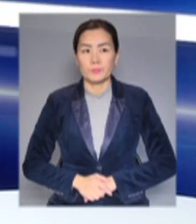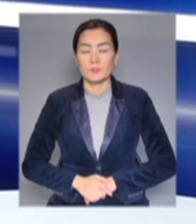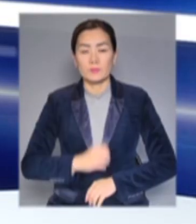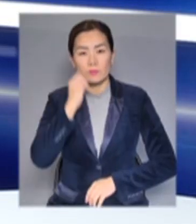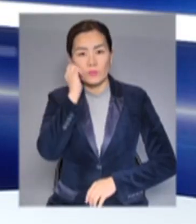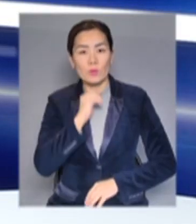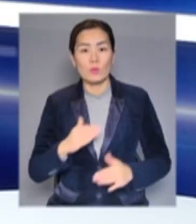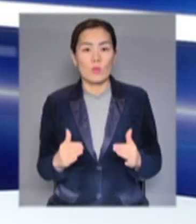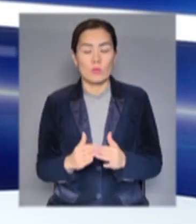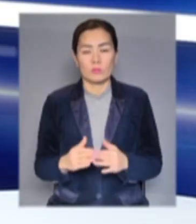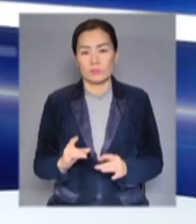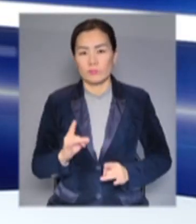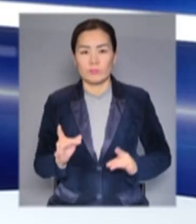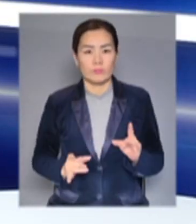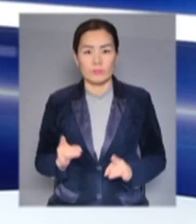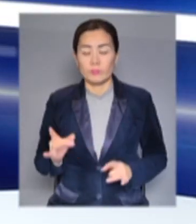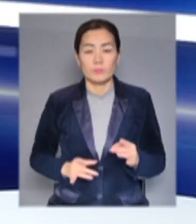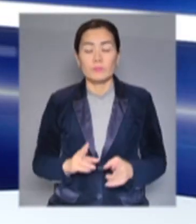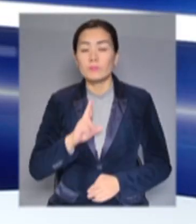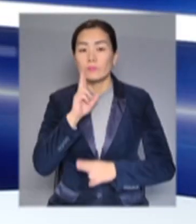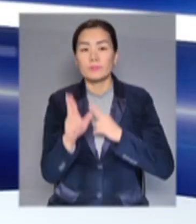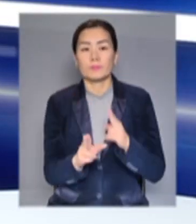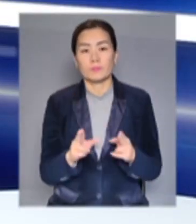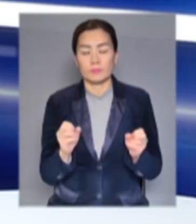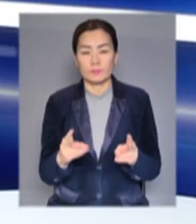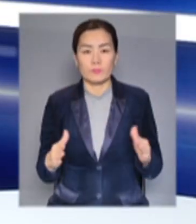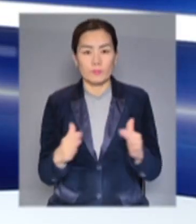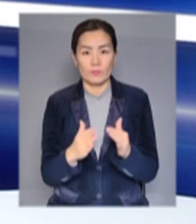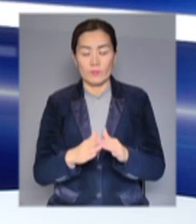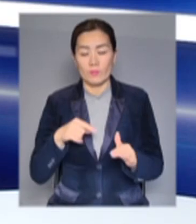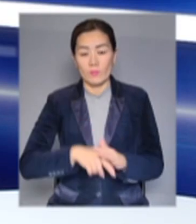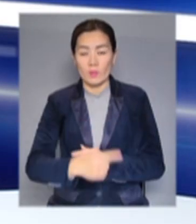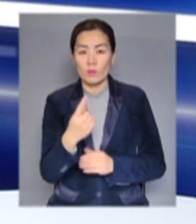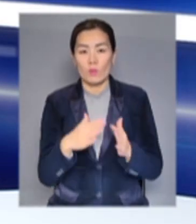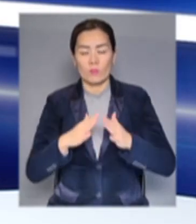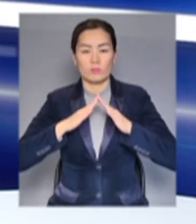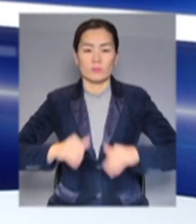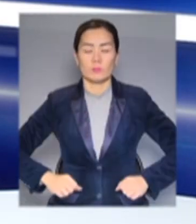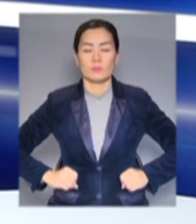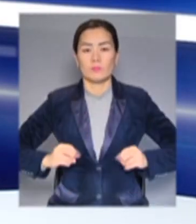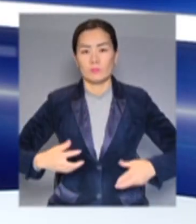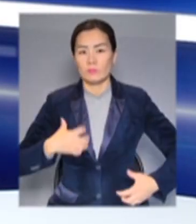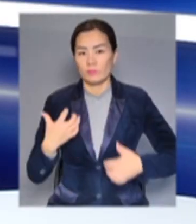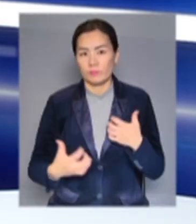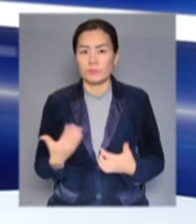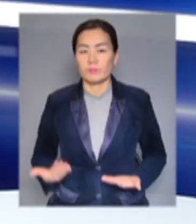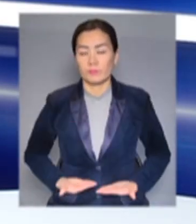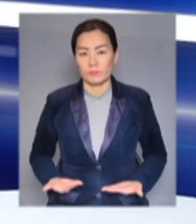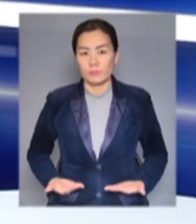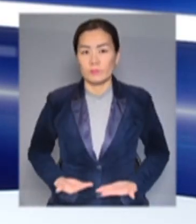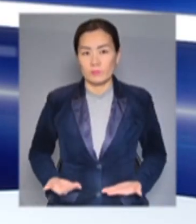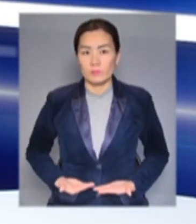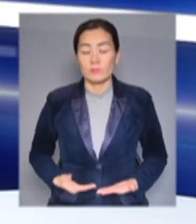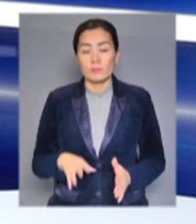Ескі үйден есіміз кетті. Осылай деп шағымдарын жеткізген апатты баспана тұрғындары бір күні үйдің астында қаламыз ба деп жандарын шүберекке түйіп